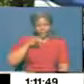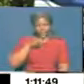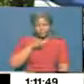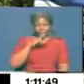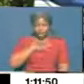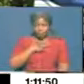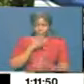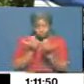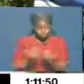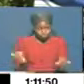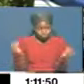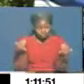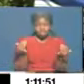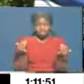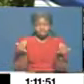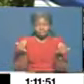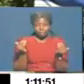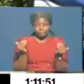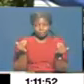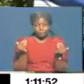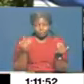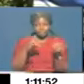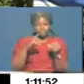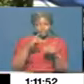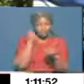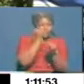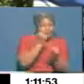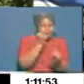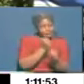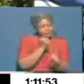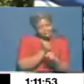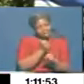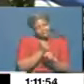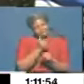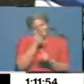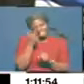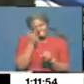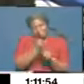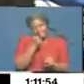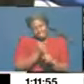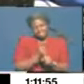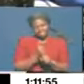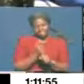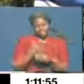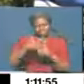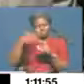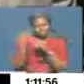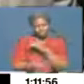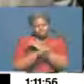wetu wafanye tu kazi, hata bibarua wawache kutuibia wa mama.